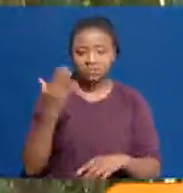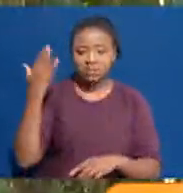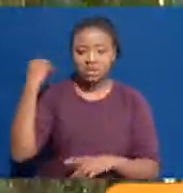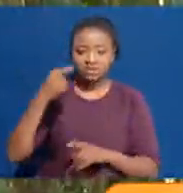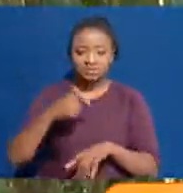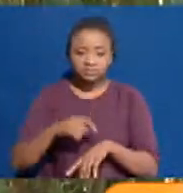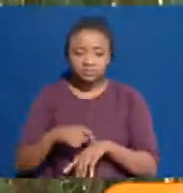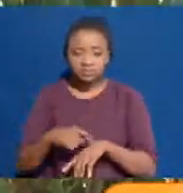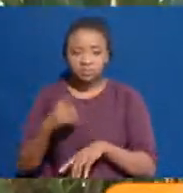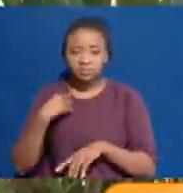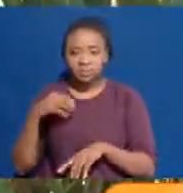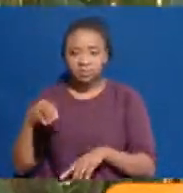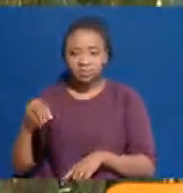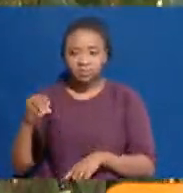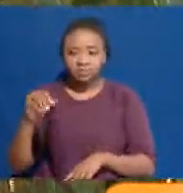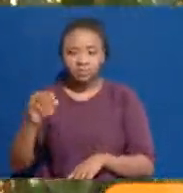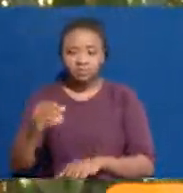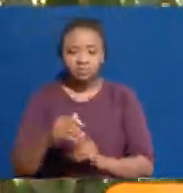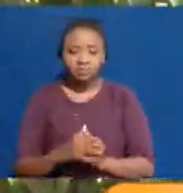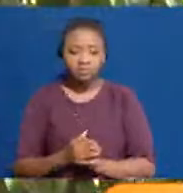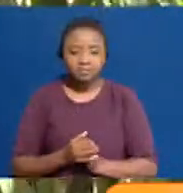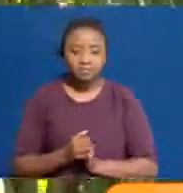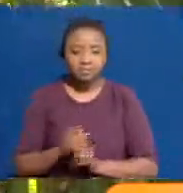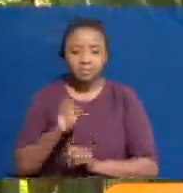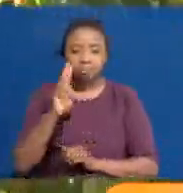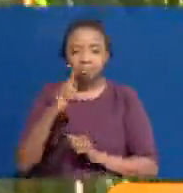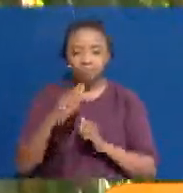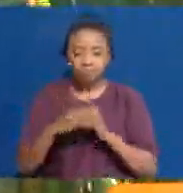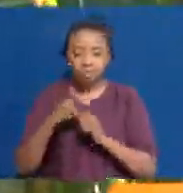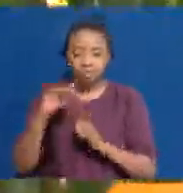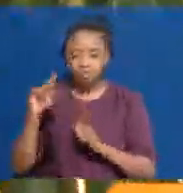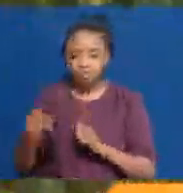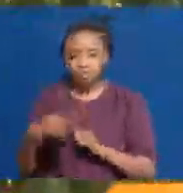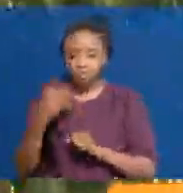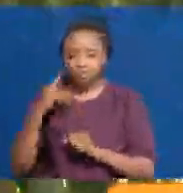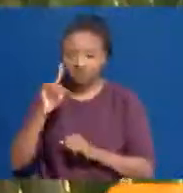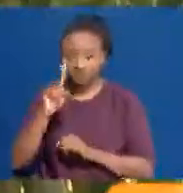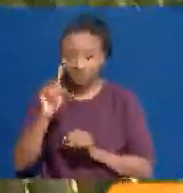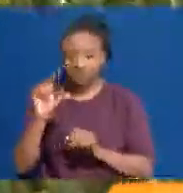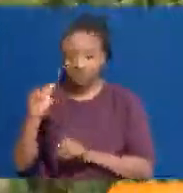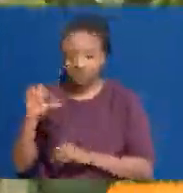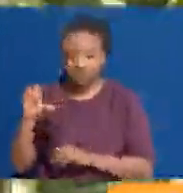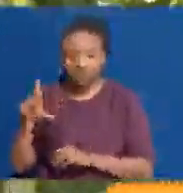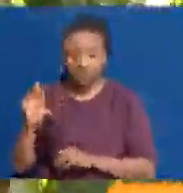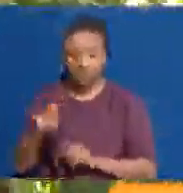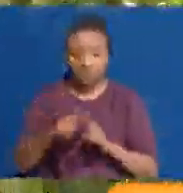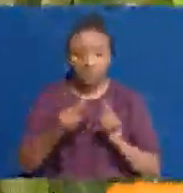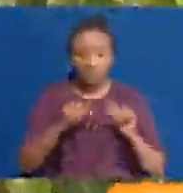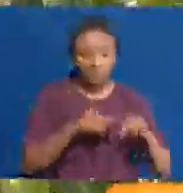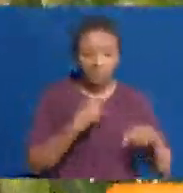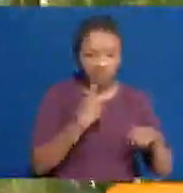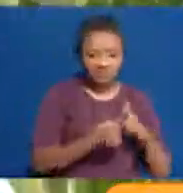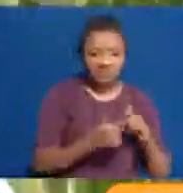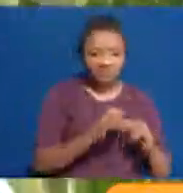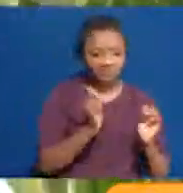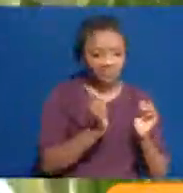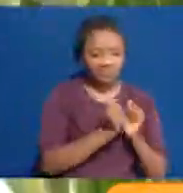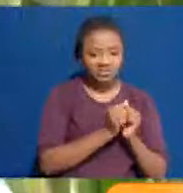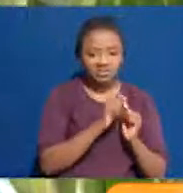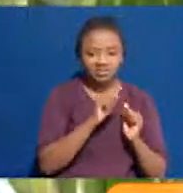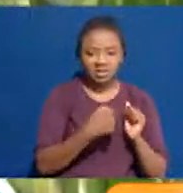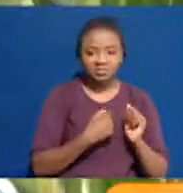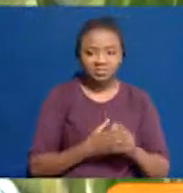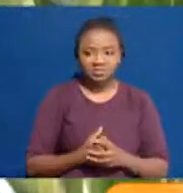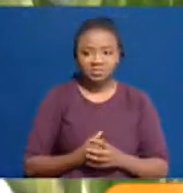59,000 kukuza zao la mahindi kwa kila ekari moja, ikilinganishwa na mwaka huu ambapo imepungua kwa shilingi 10,000. Fuel